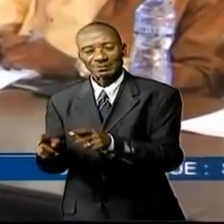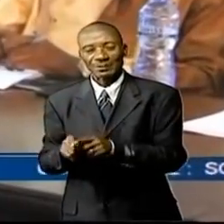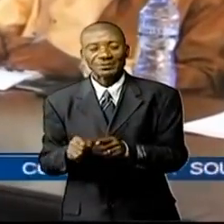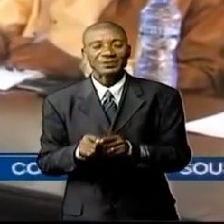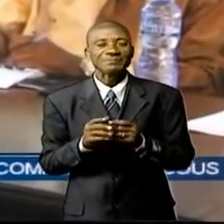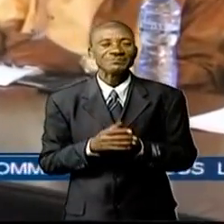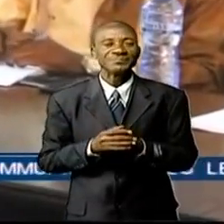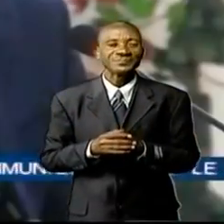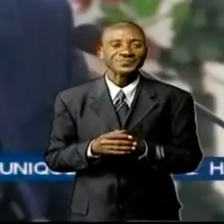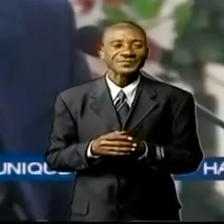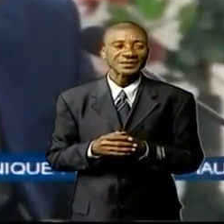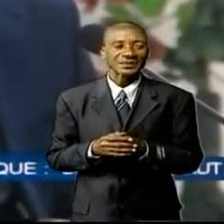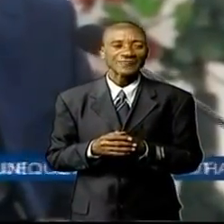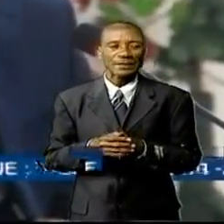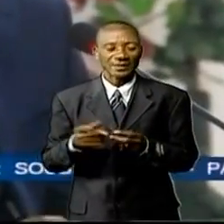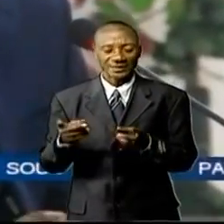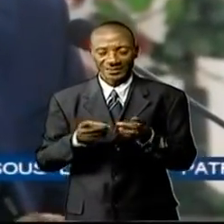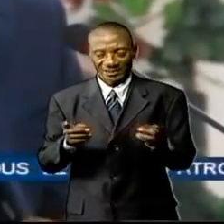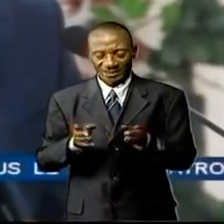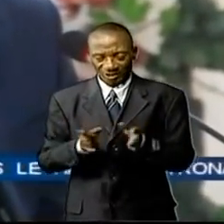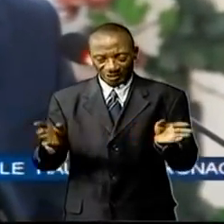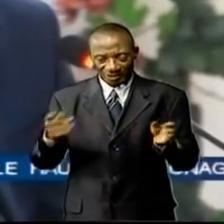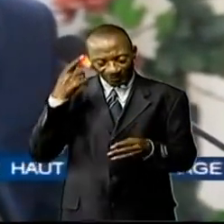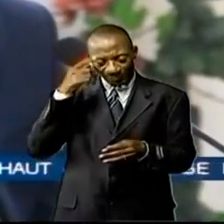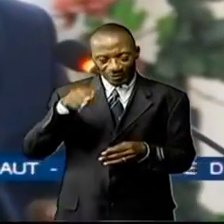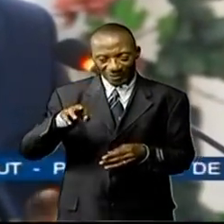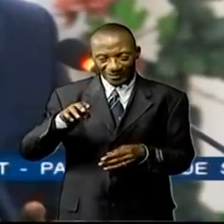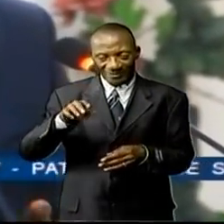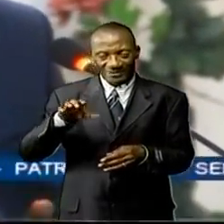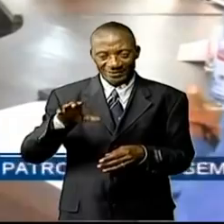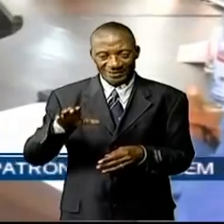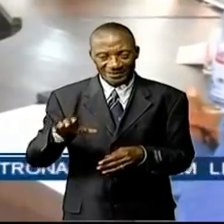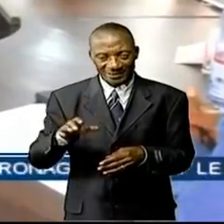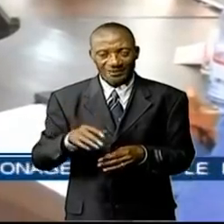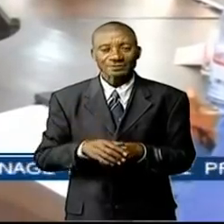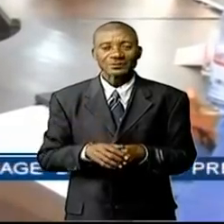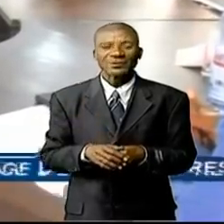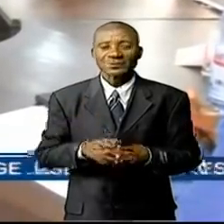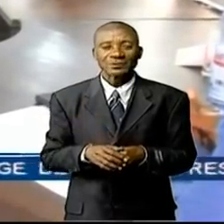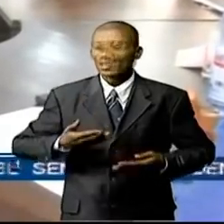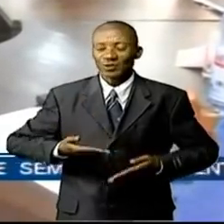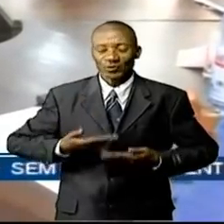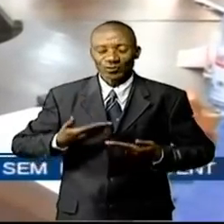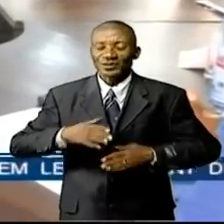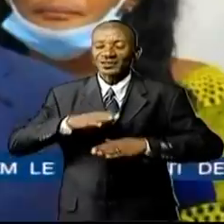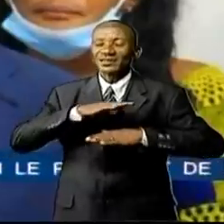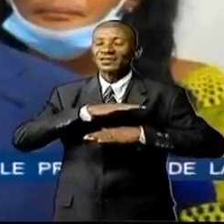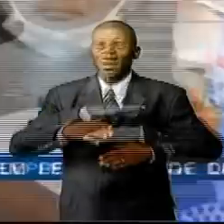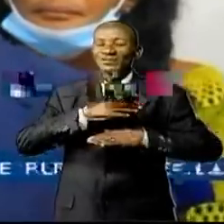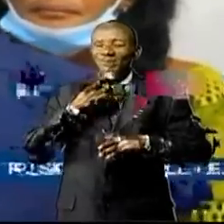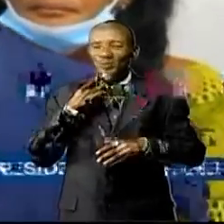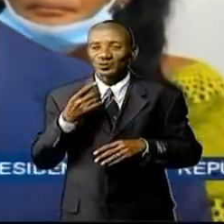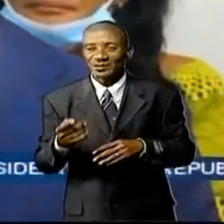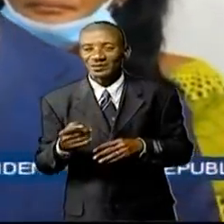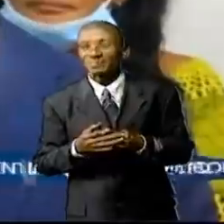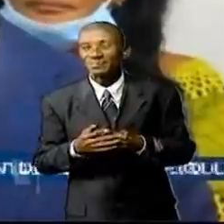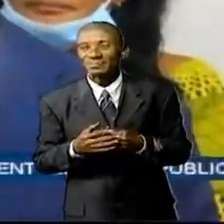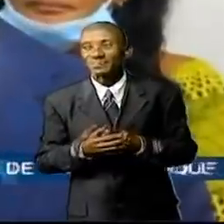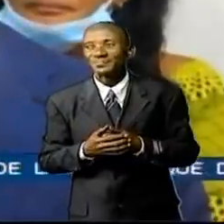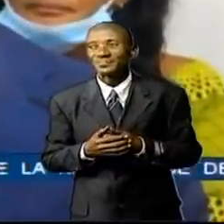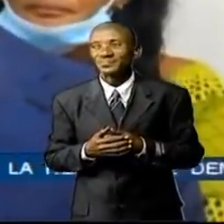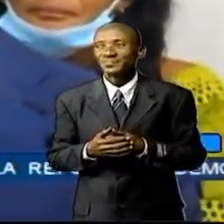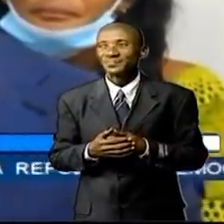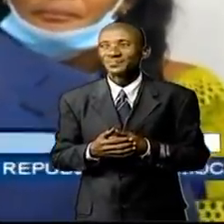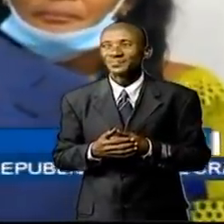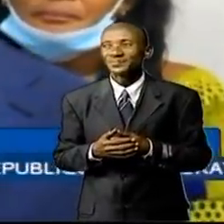stade, le directeur général AI de la RTNC partage aussi sa satisfaction. C'était pour moi une préoccupation majeure de